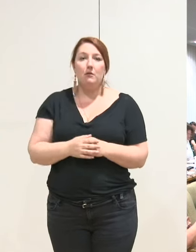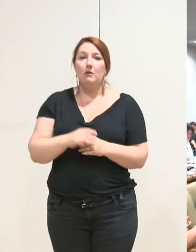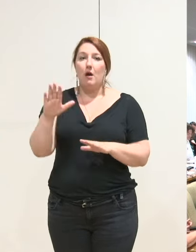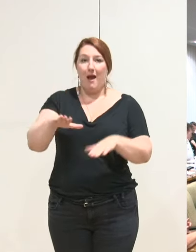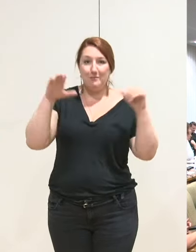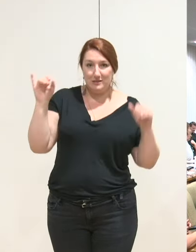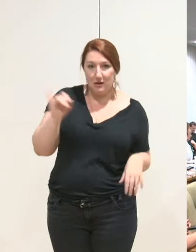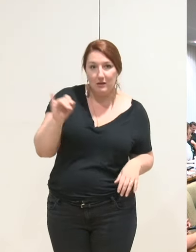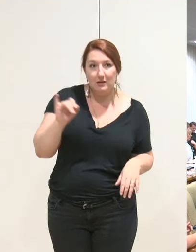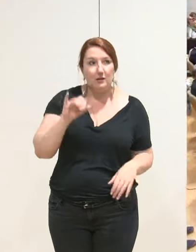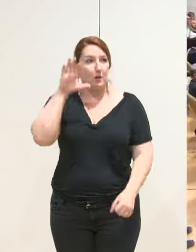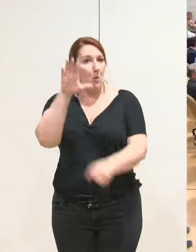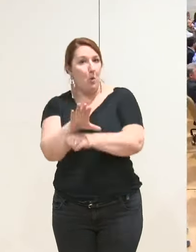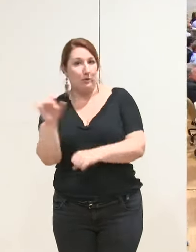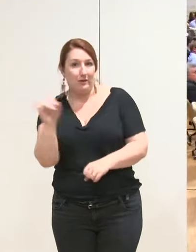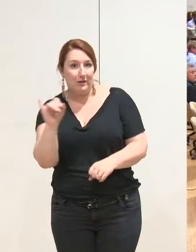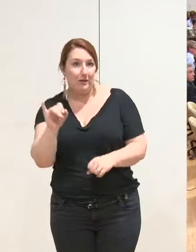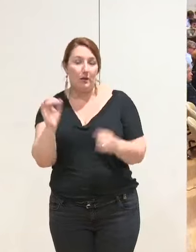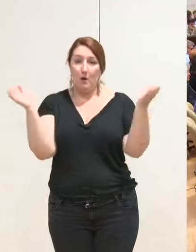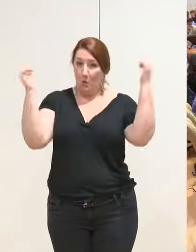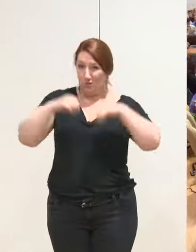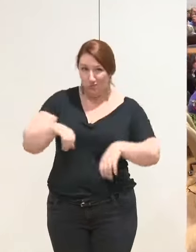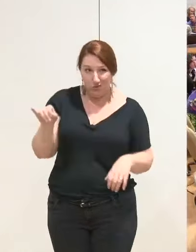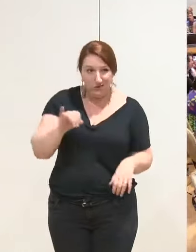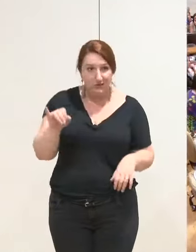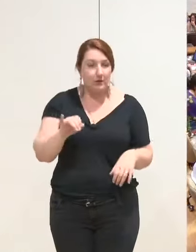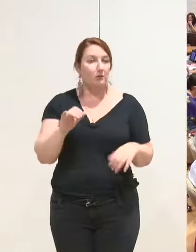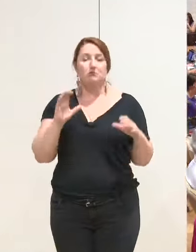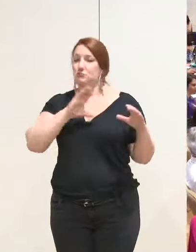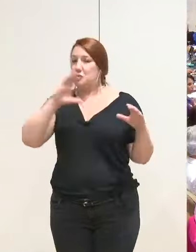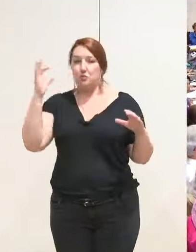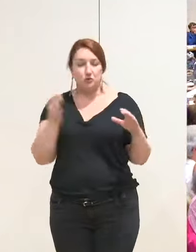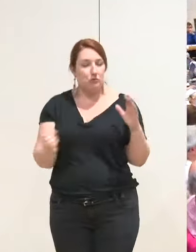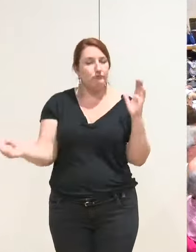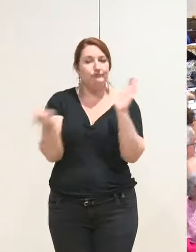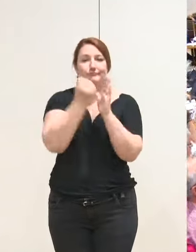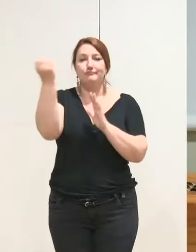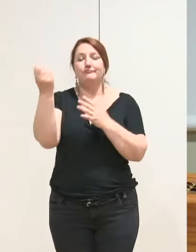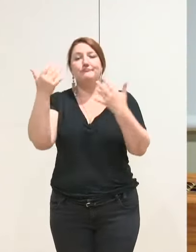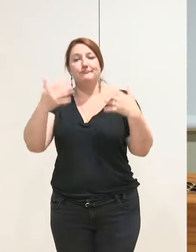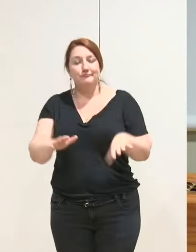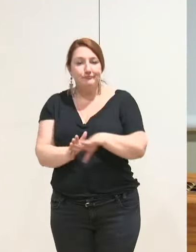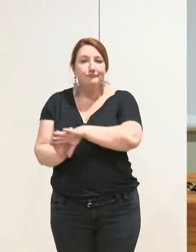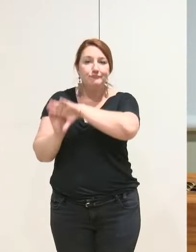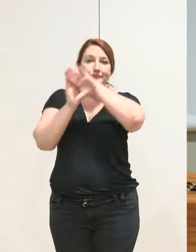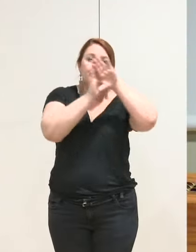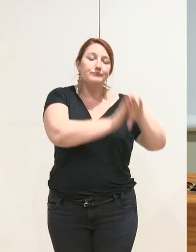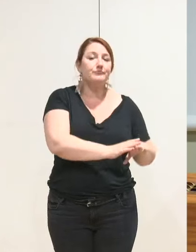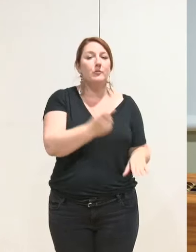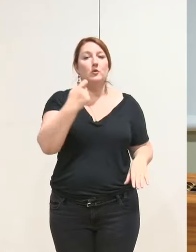s'abstient qui est contre qui est pour unanimité délibération adoptée